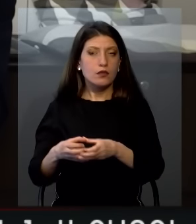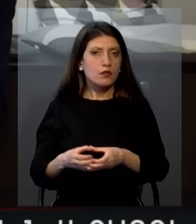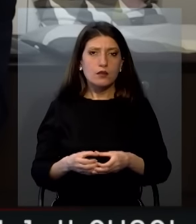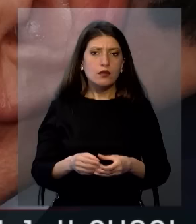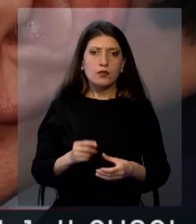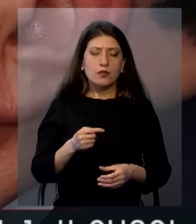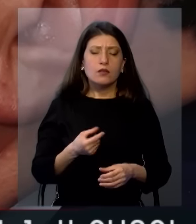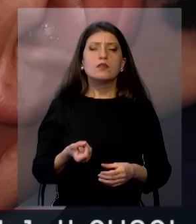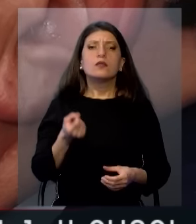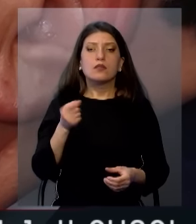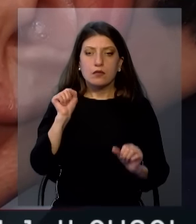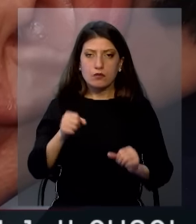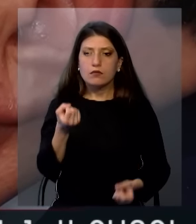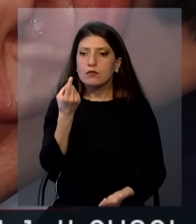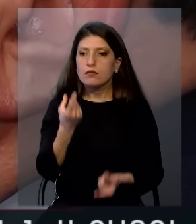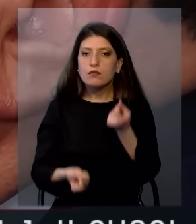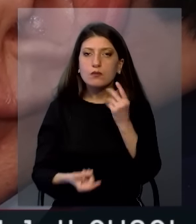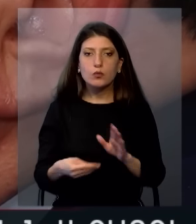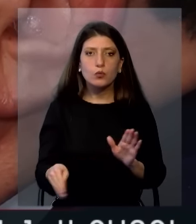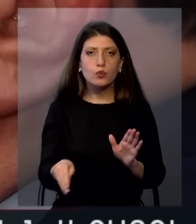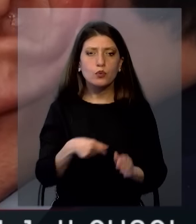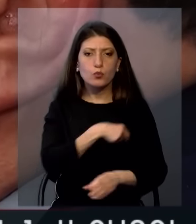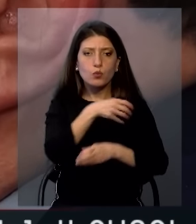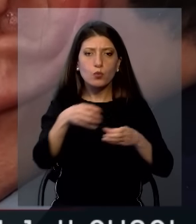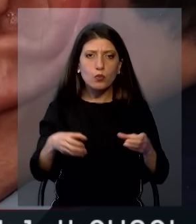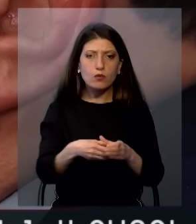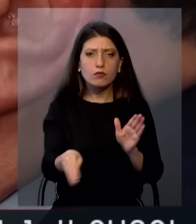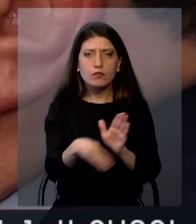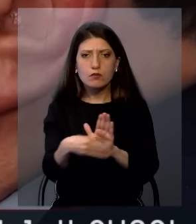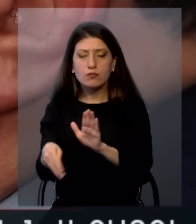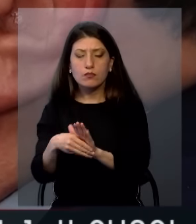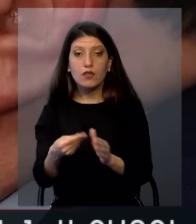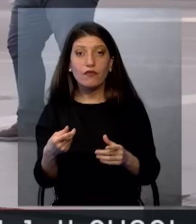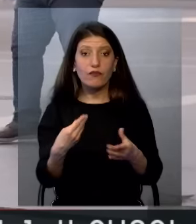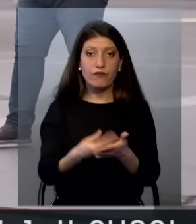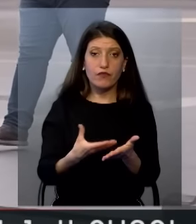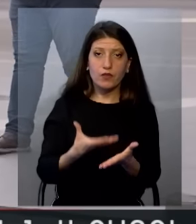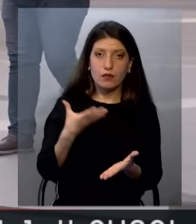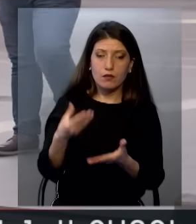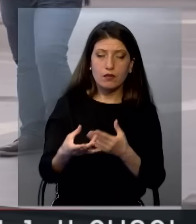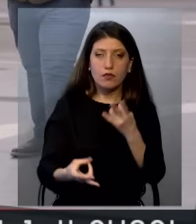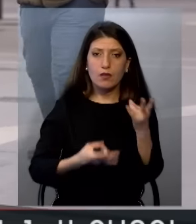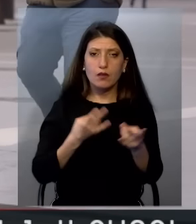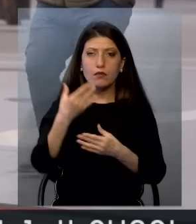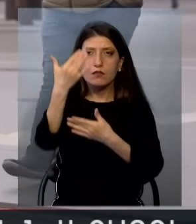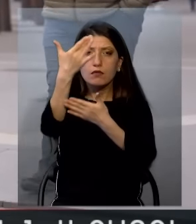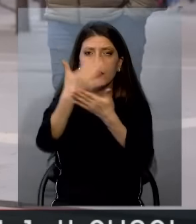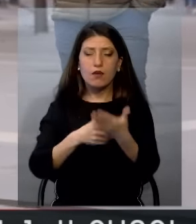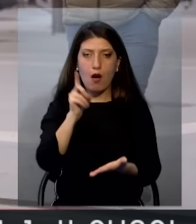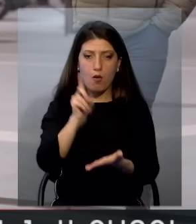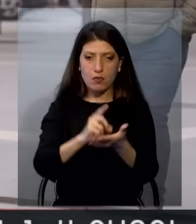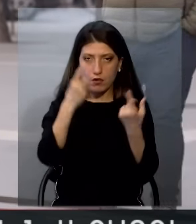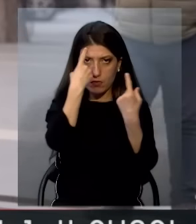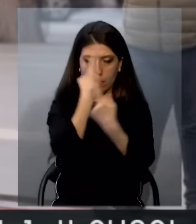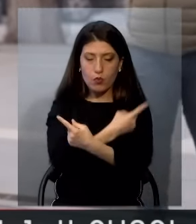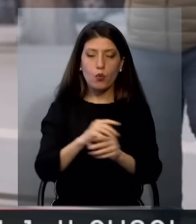ունենում բացահայտելու չարաշահումներն ու կուսակցությունների նախընտրական ֆինանսավորումը։ Նվիրատուների ցուցակները պարտադիր հրապարակվում էին